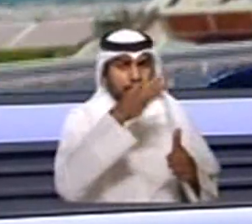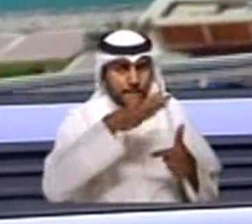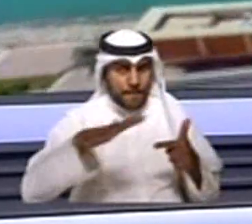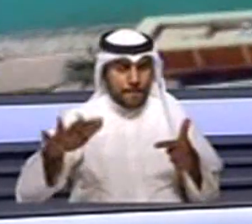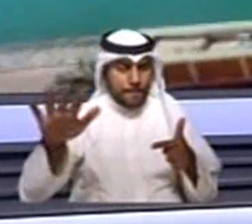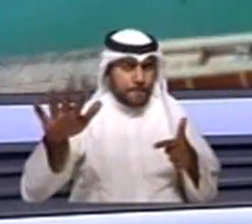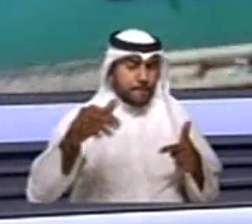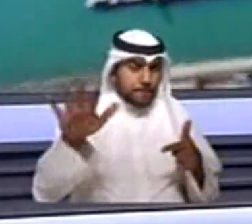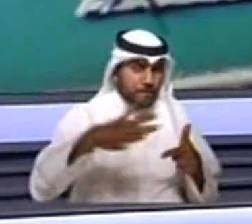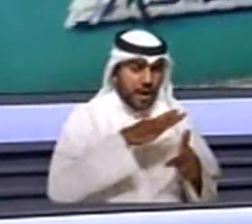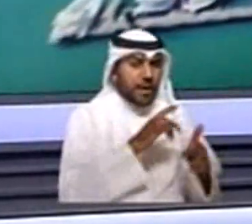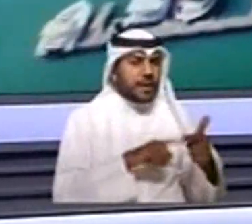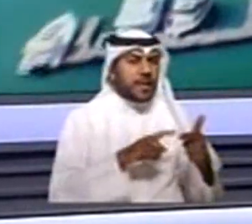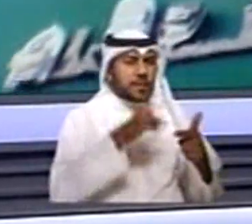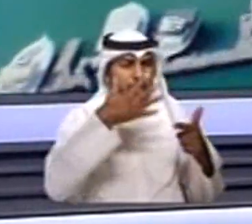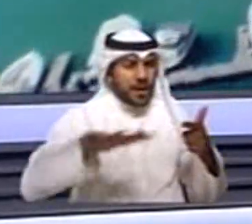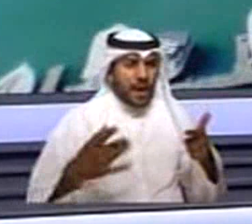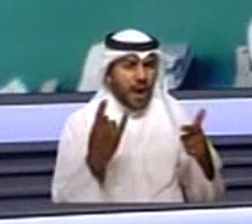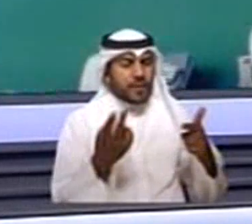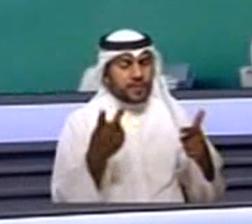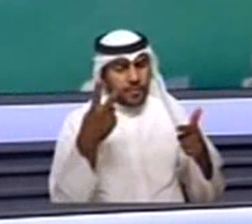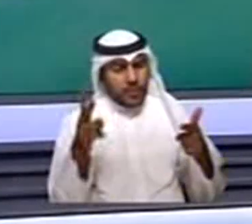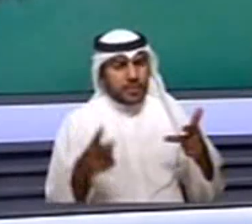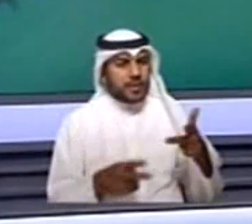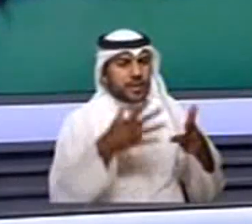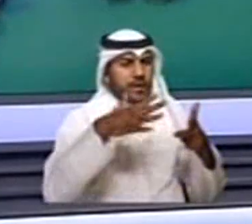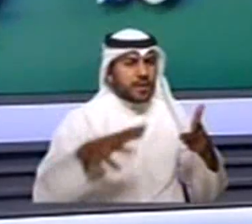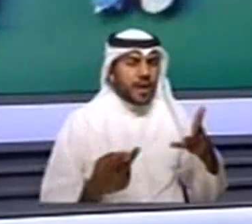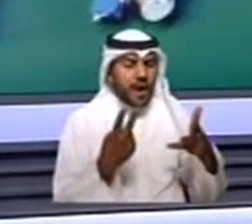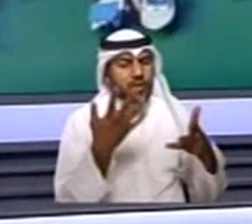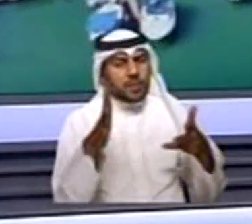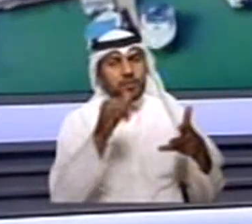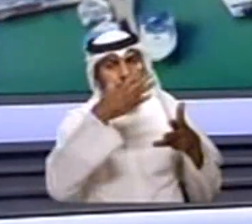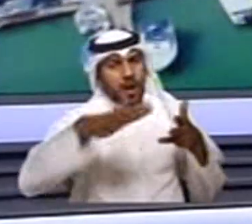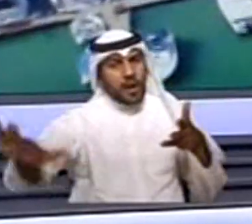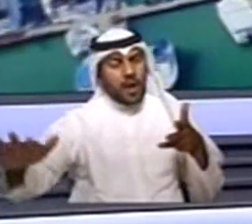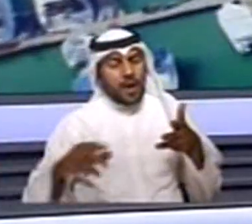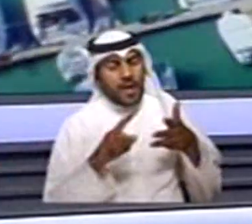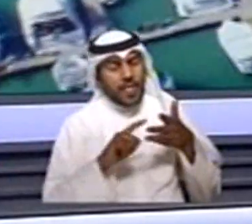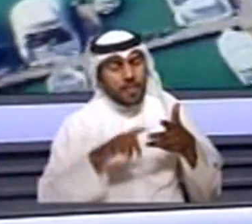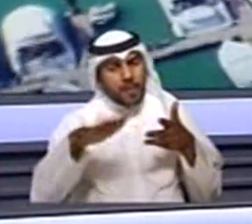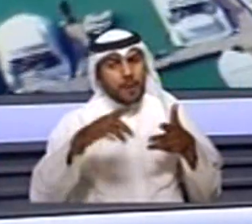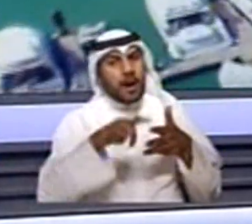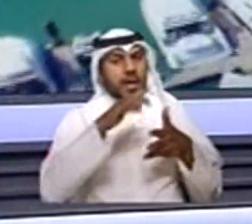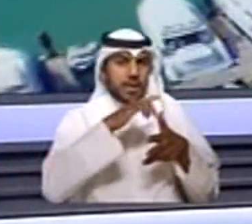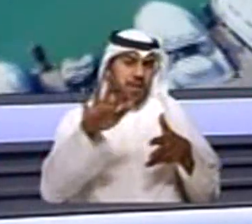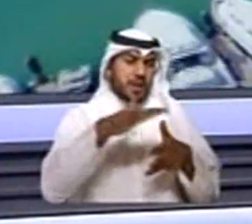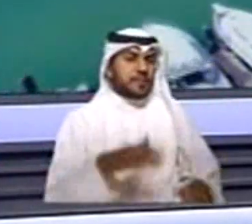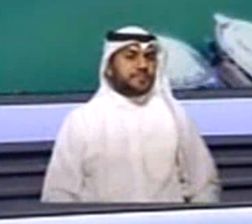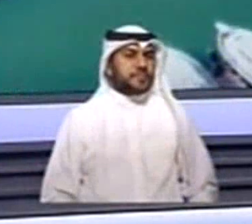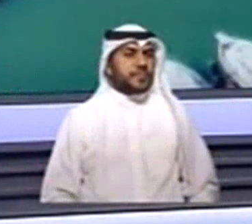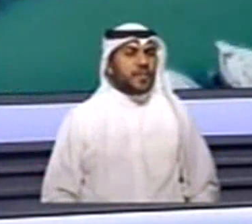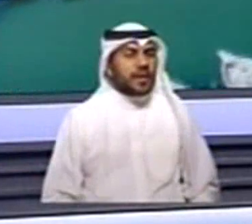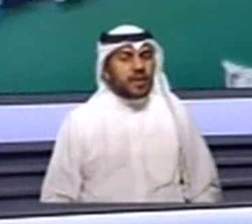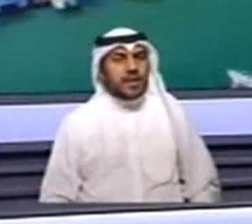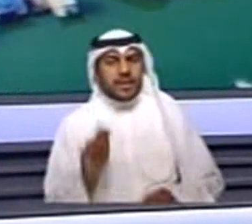الأول الساعة 10:27 دقيقة صباحا، والجزر الثاني الساعة 10:50 دقيقة مساء. أجواء مناسبة يوم الغد، لكن